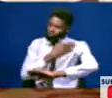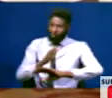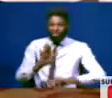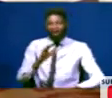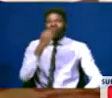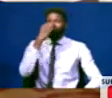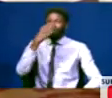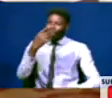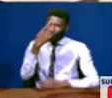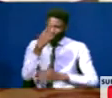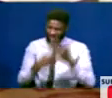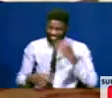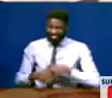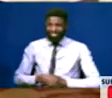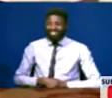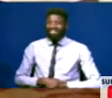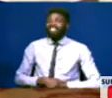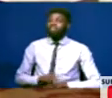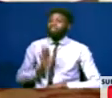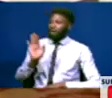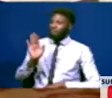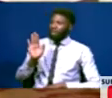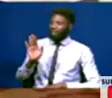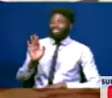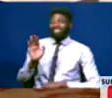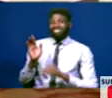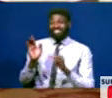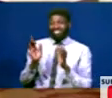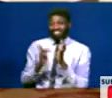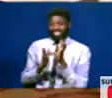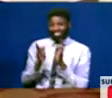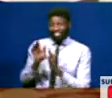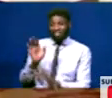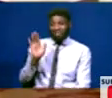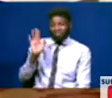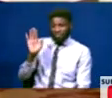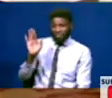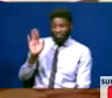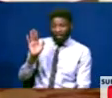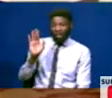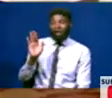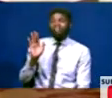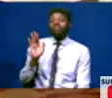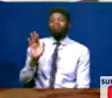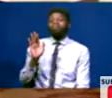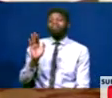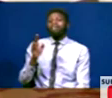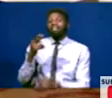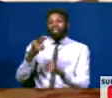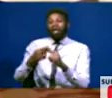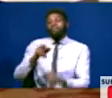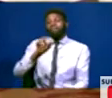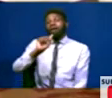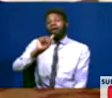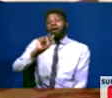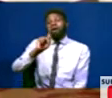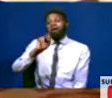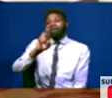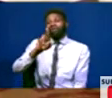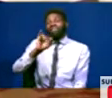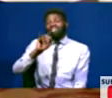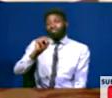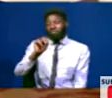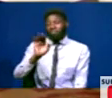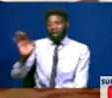Yesu mukoli wito. Alafu hiyo ndio ilifanya wao wakaitwa Akurino, Yesu mukoli. Wale